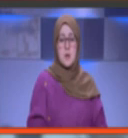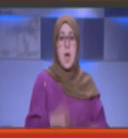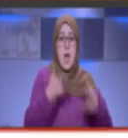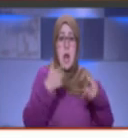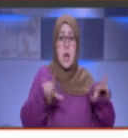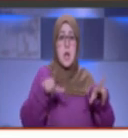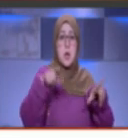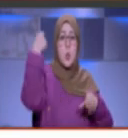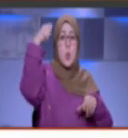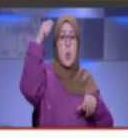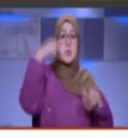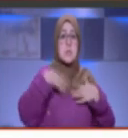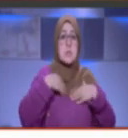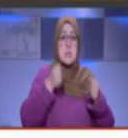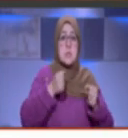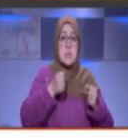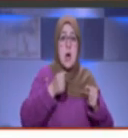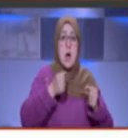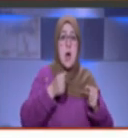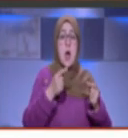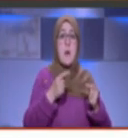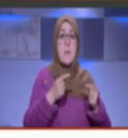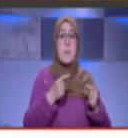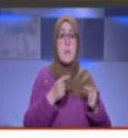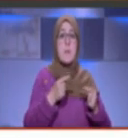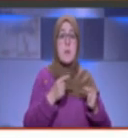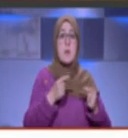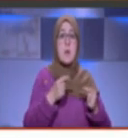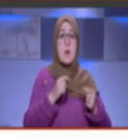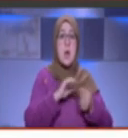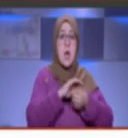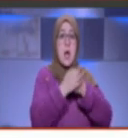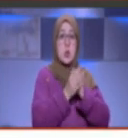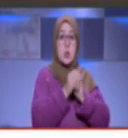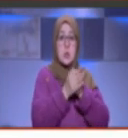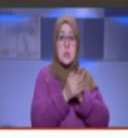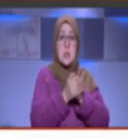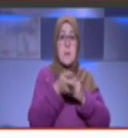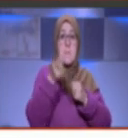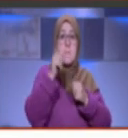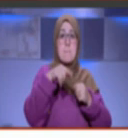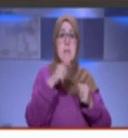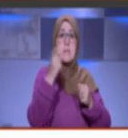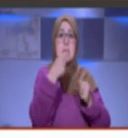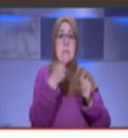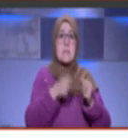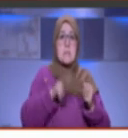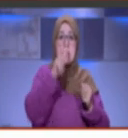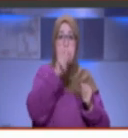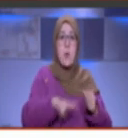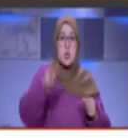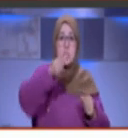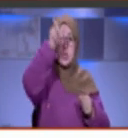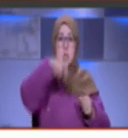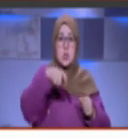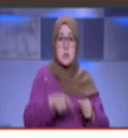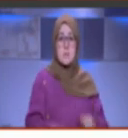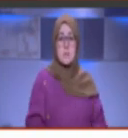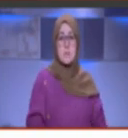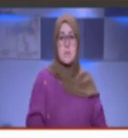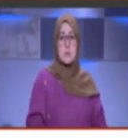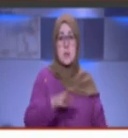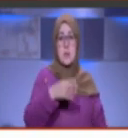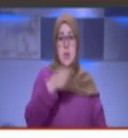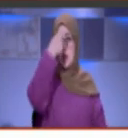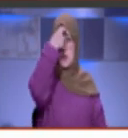أعلنت وزارة الصحة التونسية تسجيل 27 إصابة جديدة بفيروس كورونا، ليرتفع عدد الإصابات في البلاد